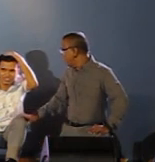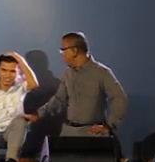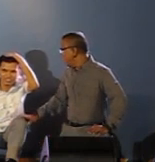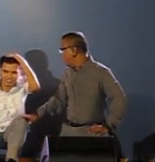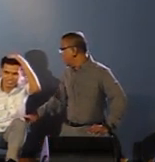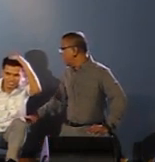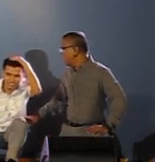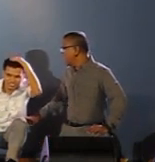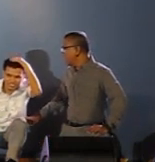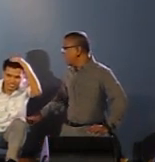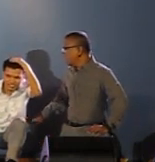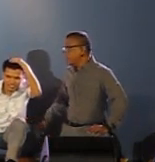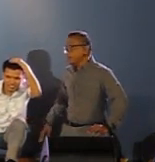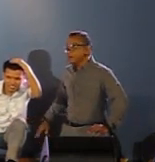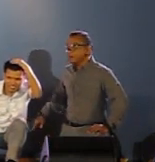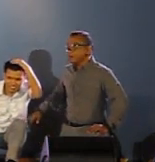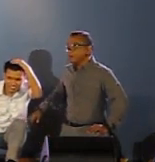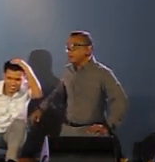Scout for a wall.